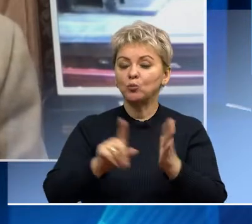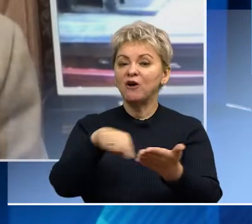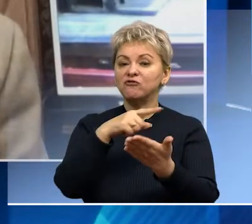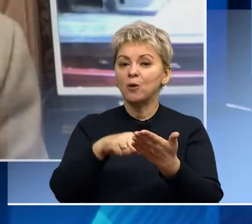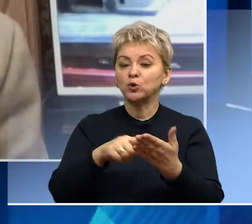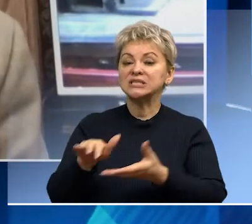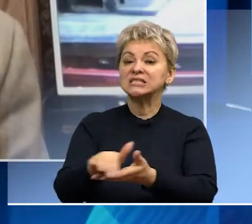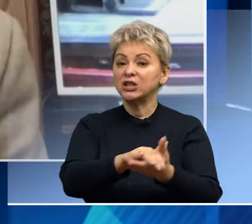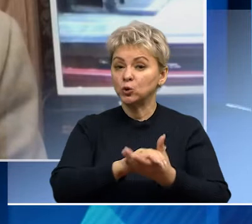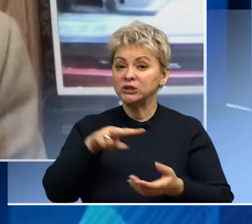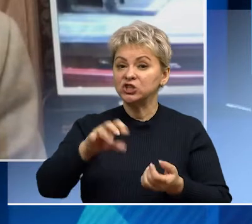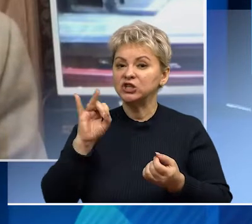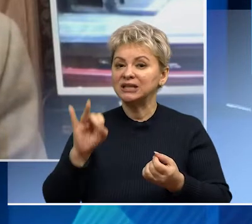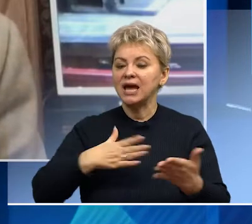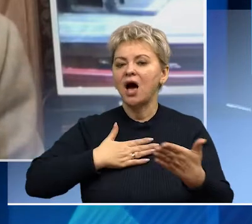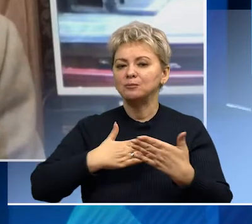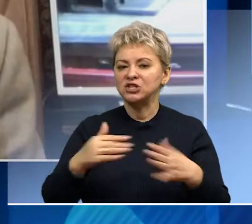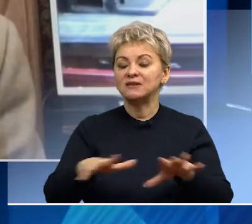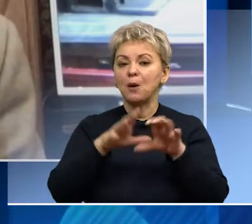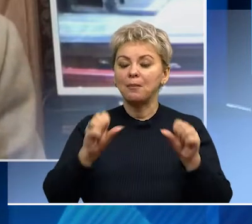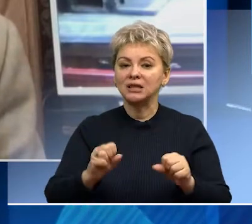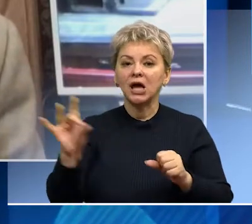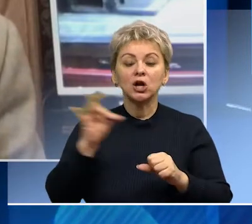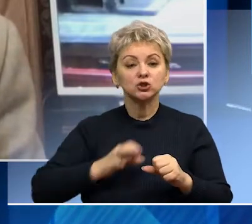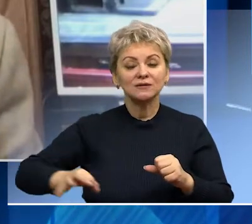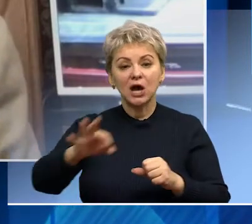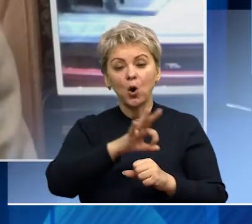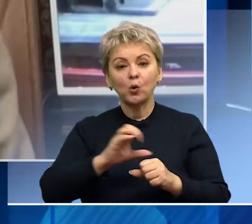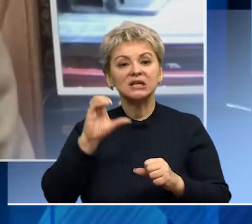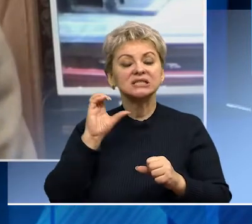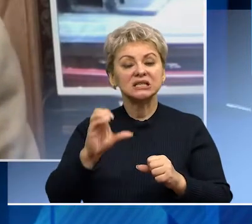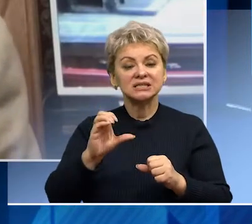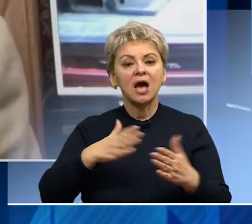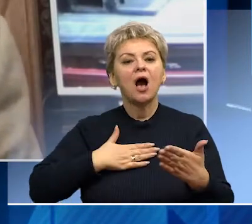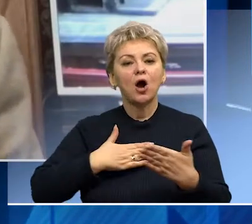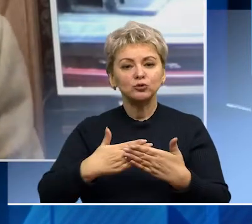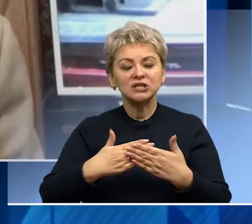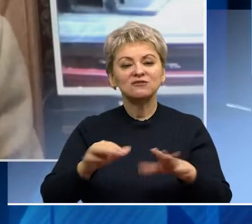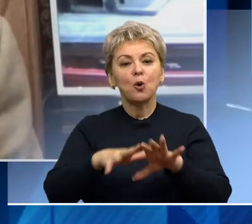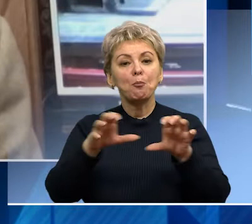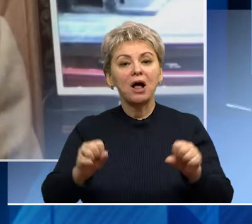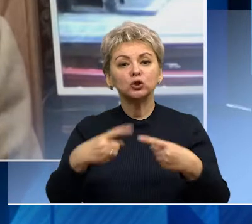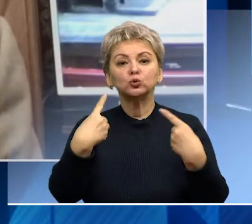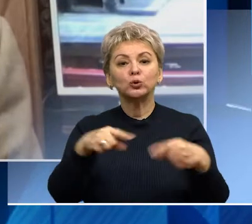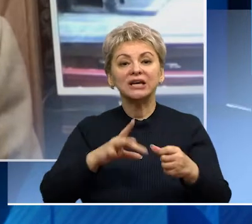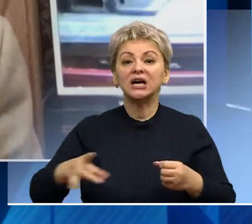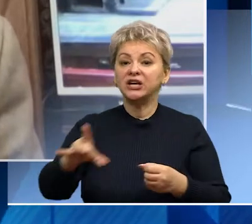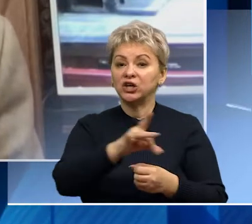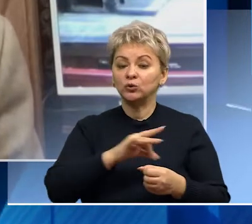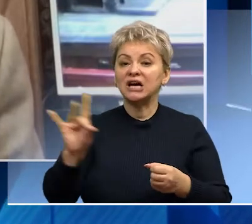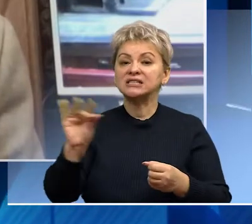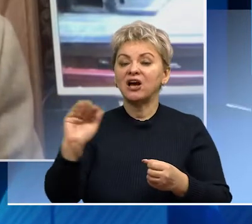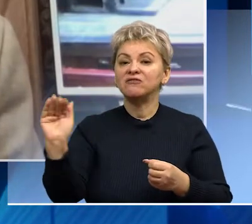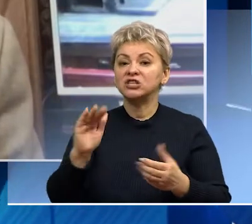с вопроса, сотрудничает ли Общественная палата Ростовской области с общественными палатами других